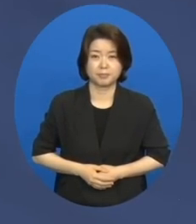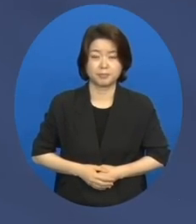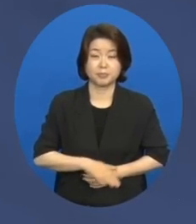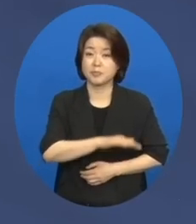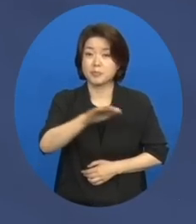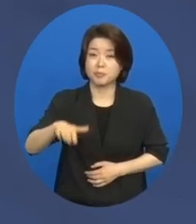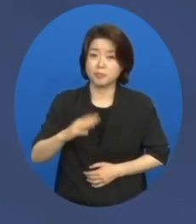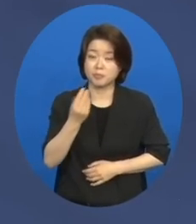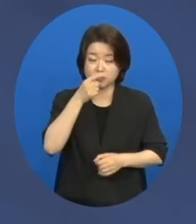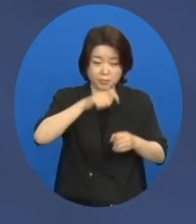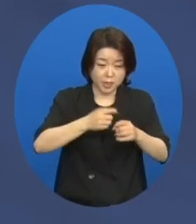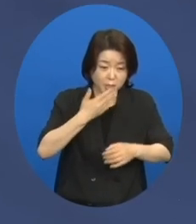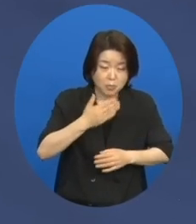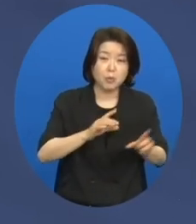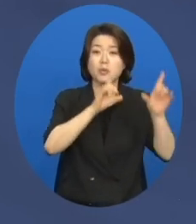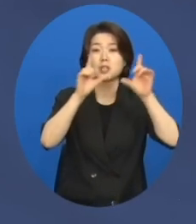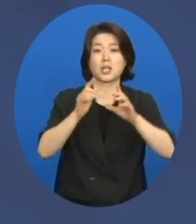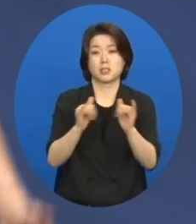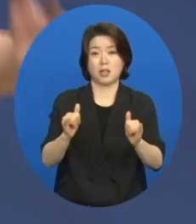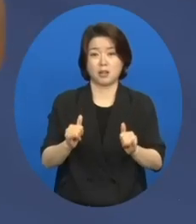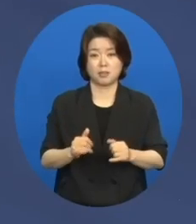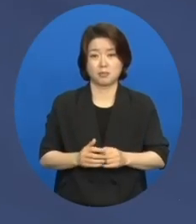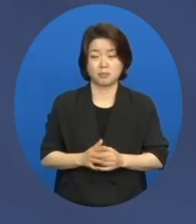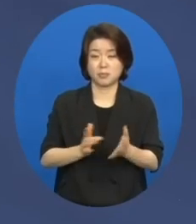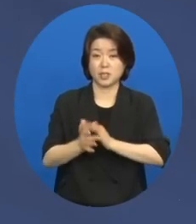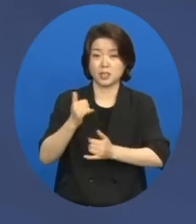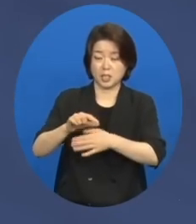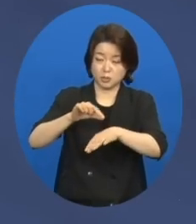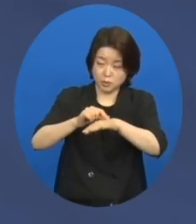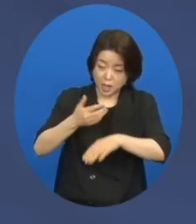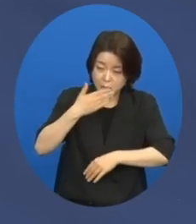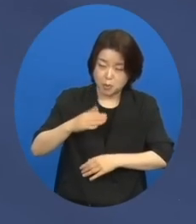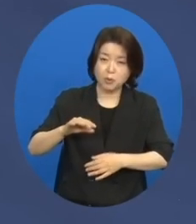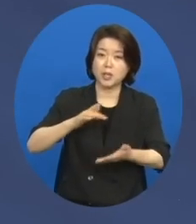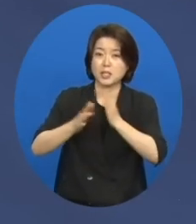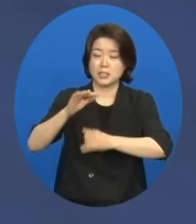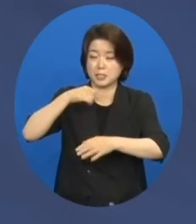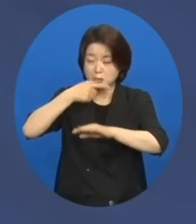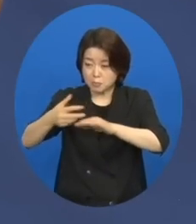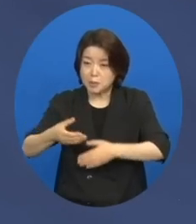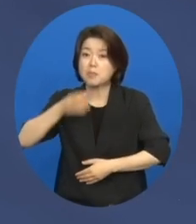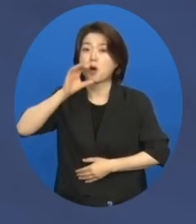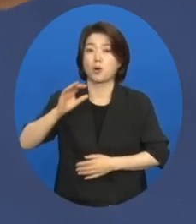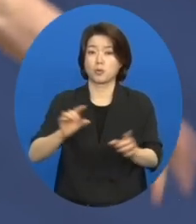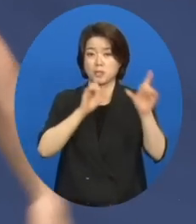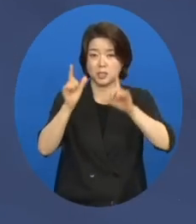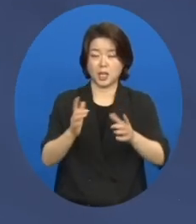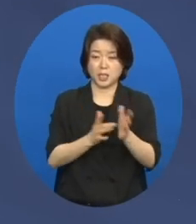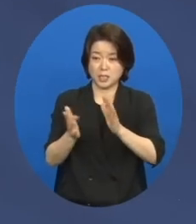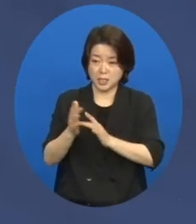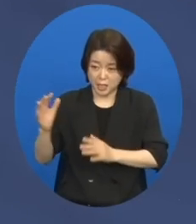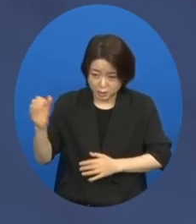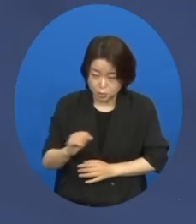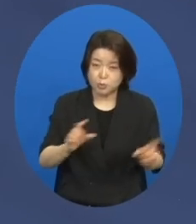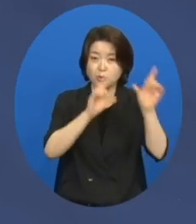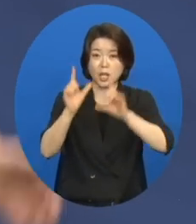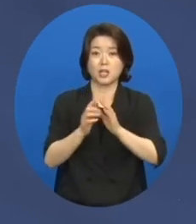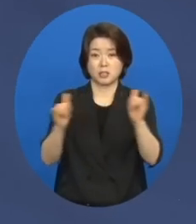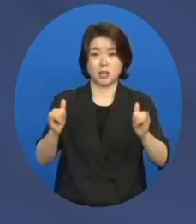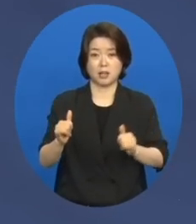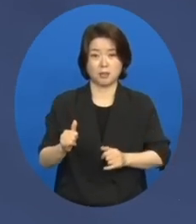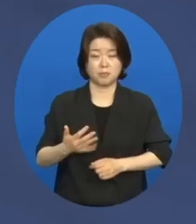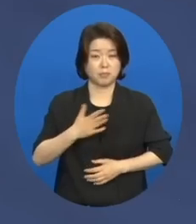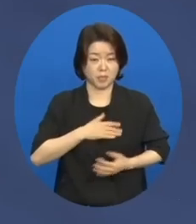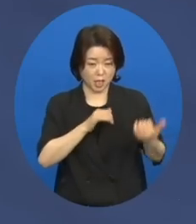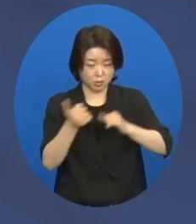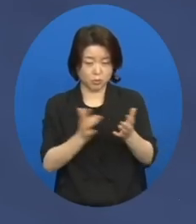우리는 성찬 먹고 사는 사람들이에요. 예수 살 먹고 예수 피 받아 먹고 사는, 예수로 사는 자들이에요. 나